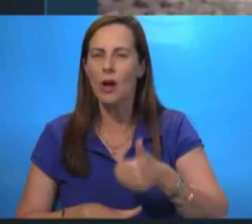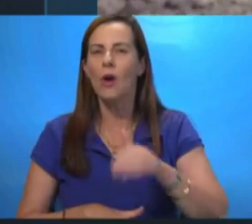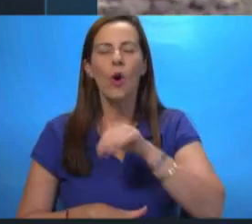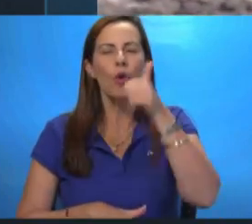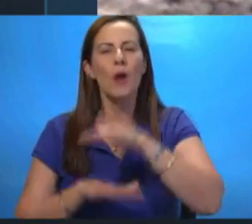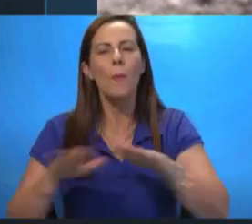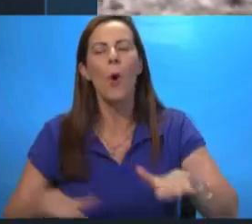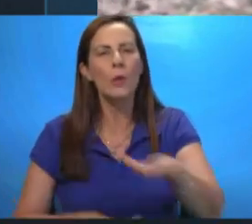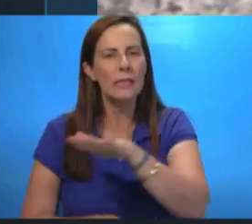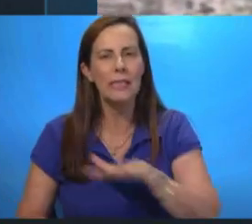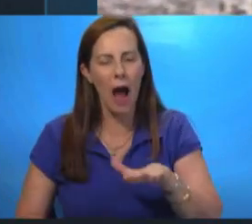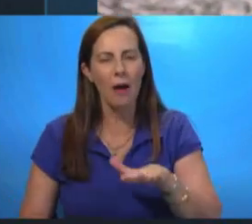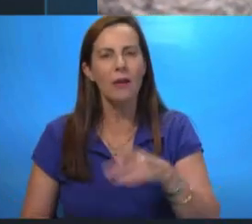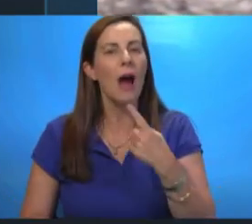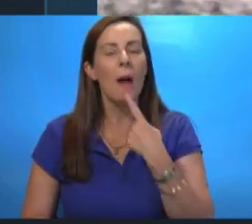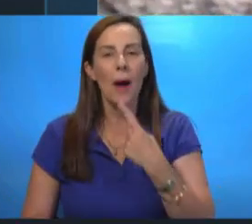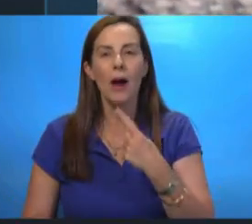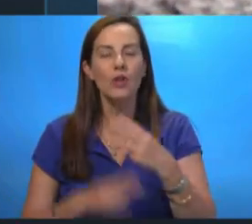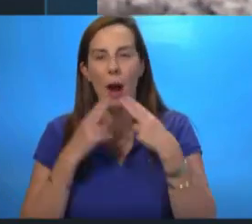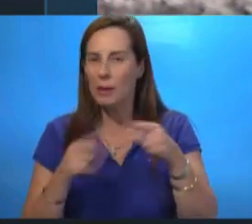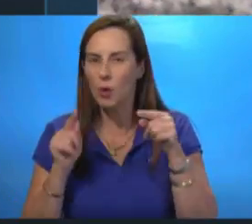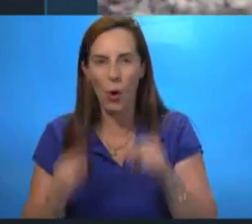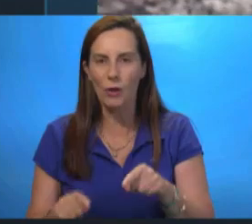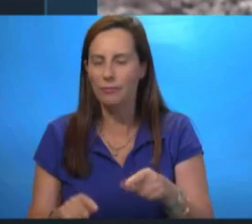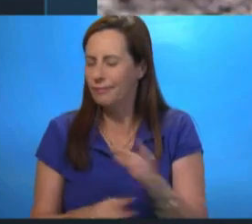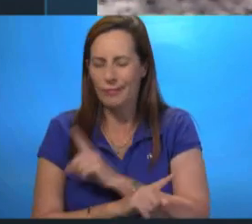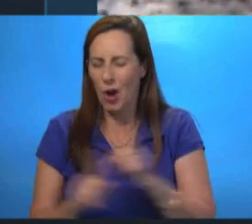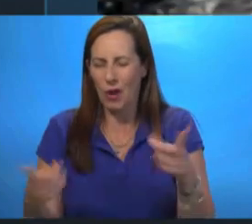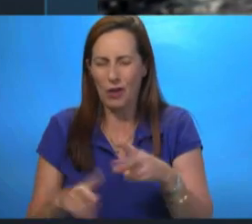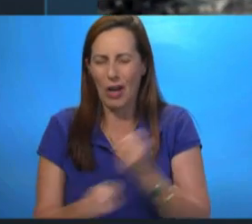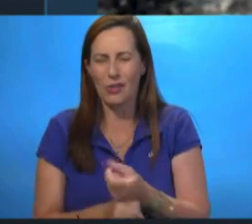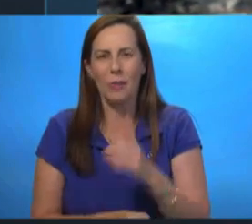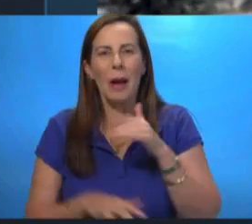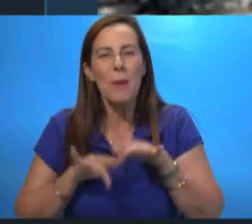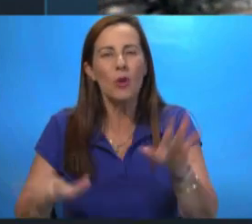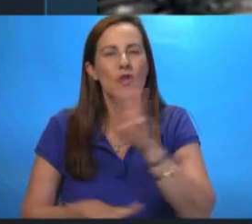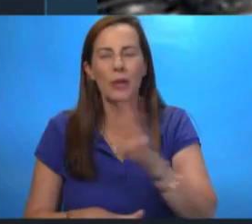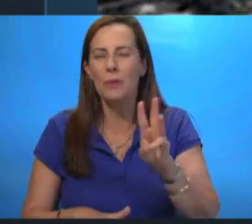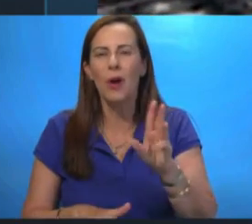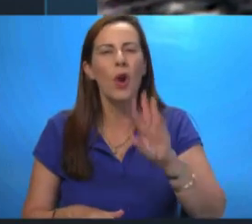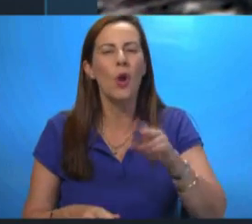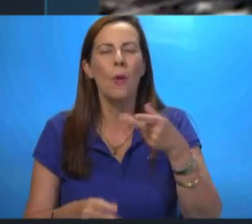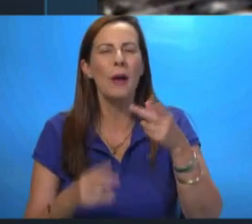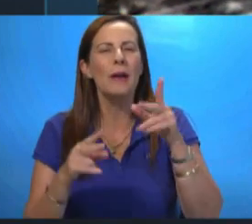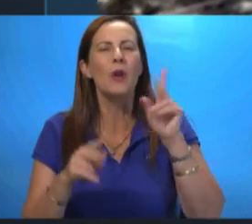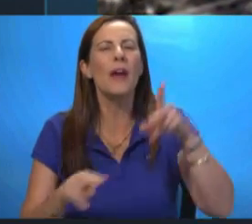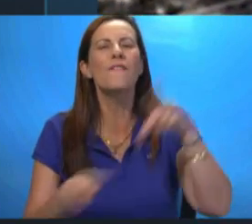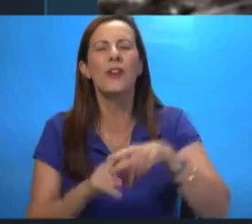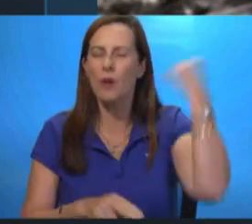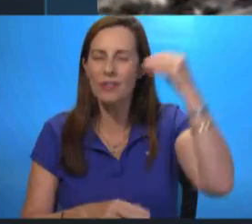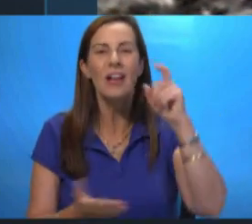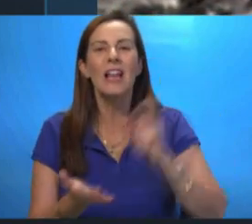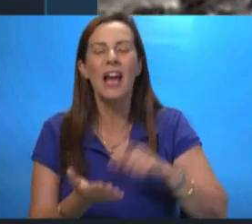אשכול גדי ירקוני אומר שהפתרון הזה לא ישים, הוא אומר שכמה מיליוני שקלים לא יזיזו לפלסטינים, ושהדרישה